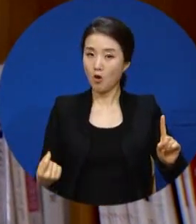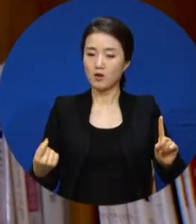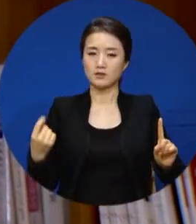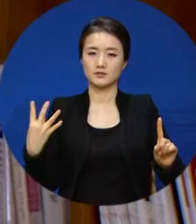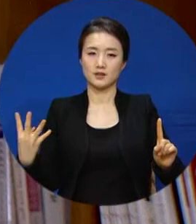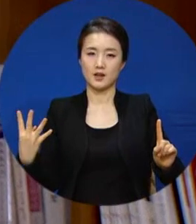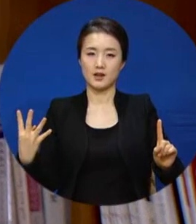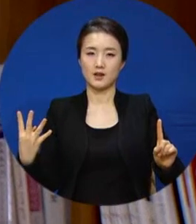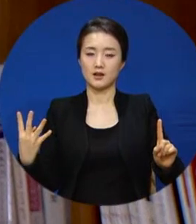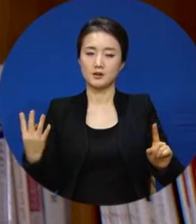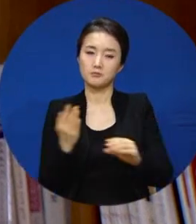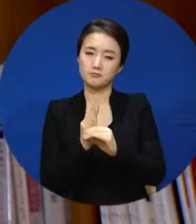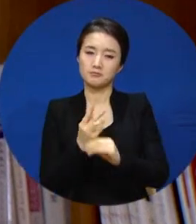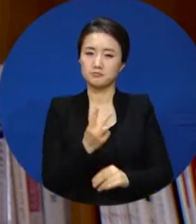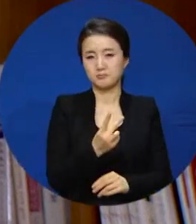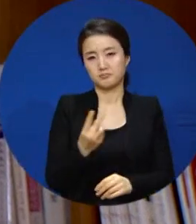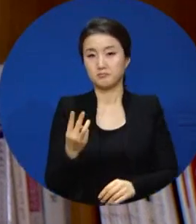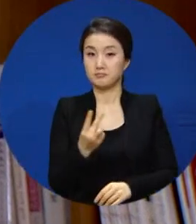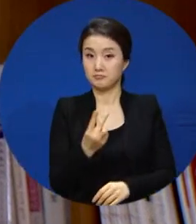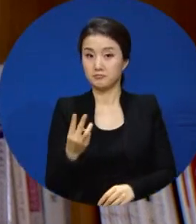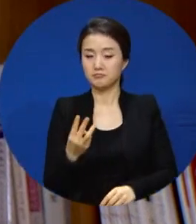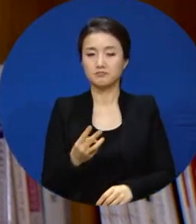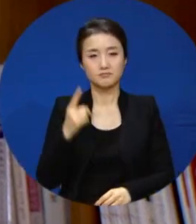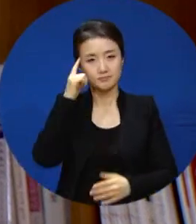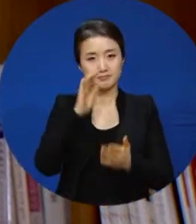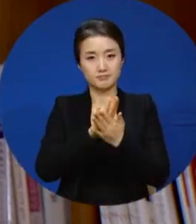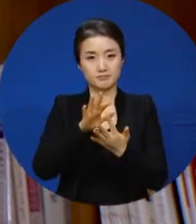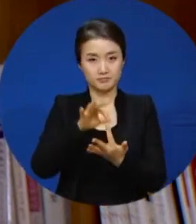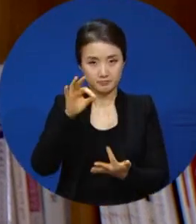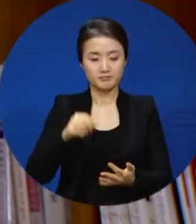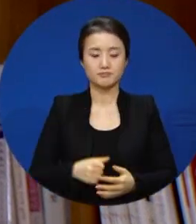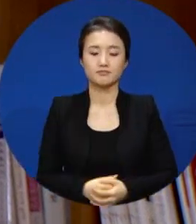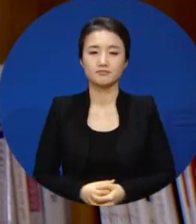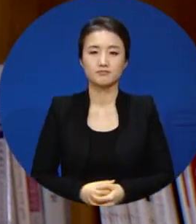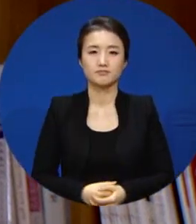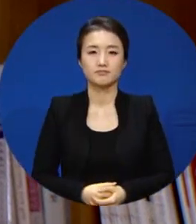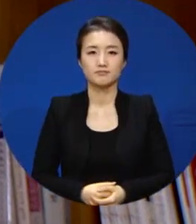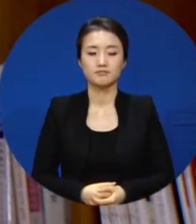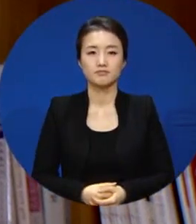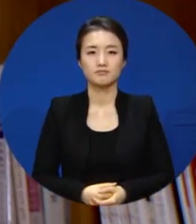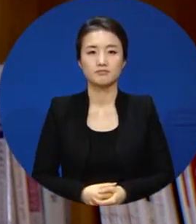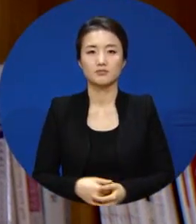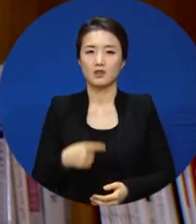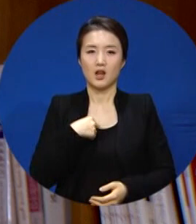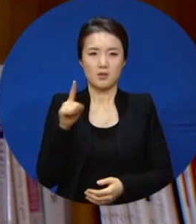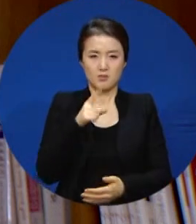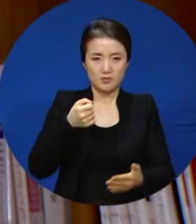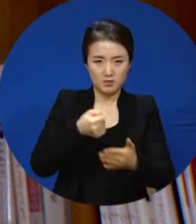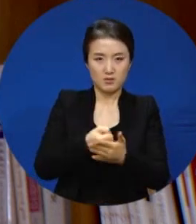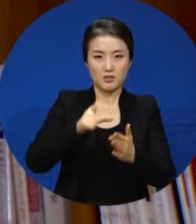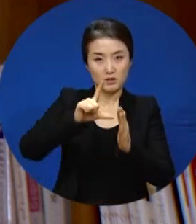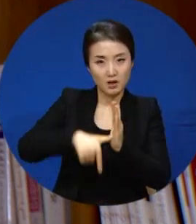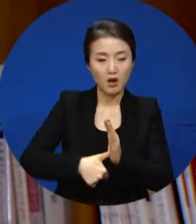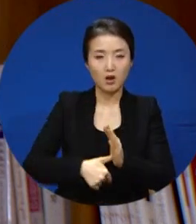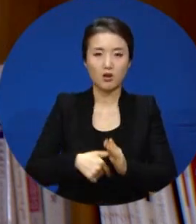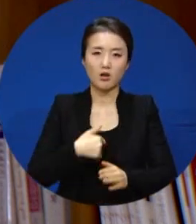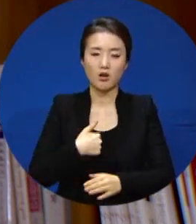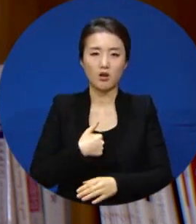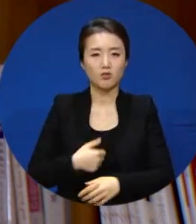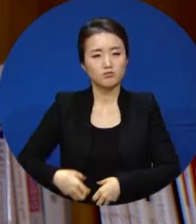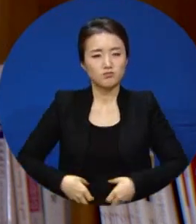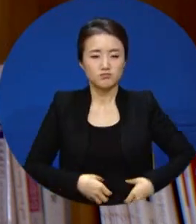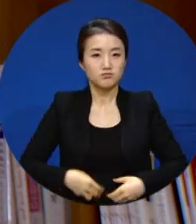중간에 2점과 3점 있겠죠 자 이번 나는 어떤 결정을 내릴 때 별 어려움이 없이 결정